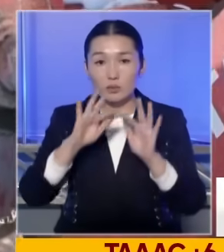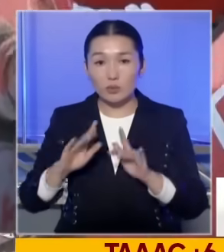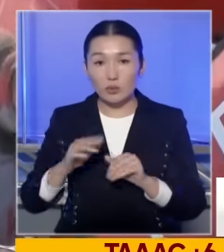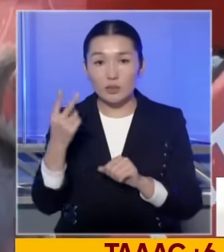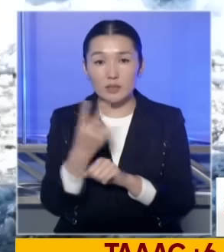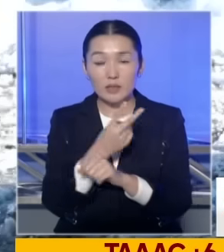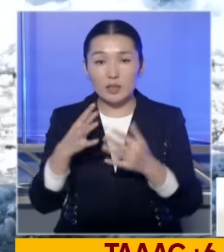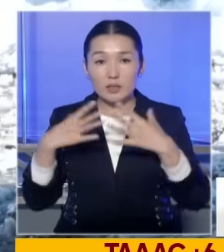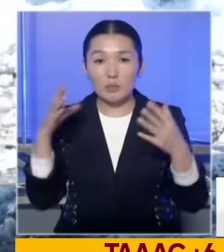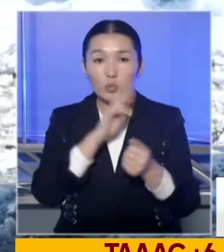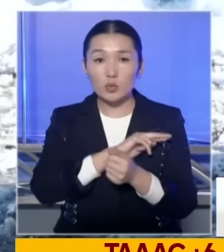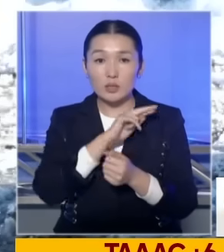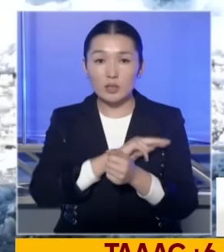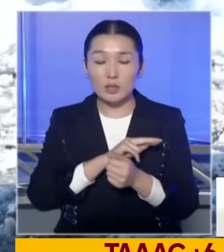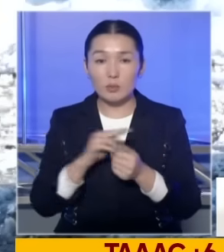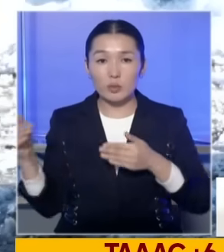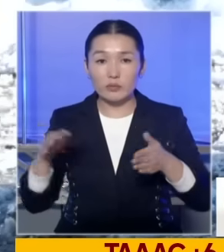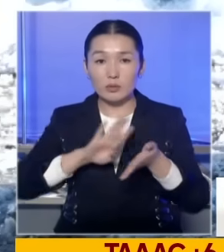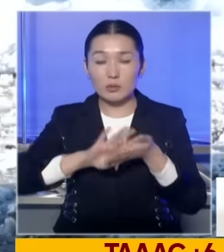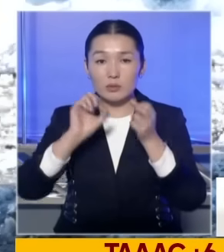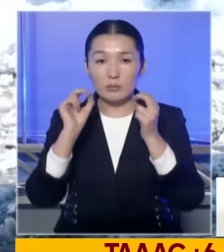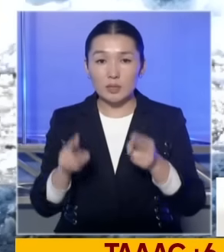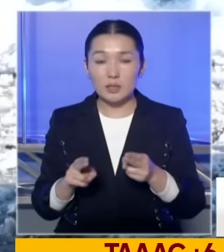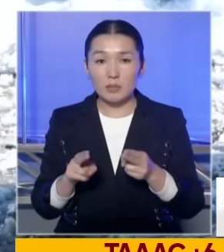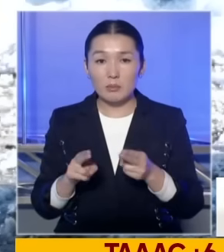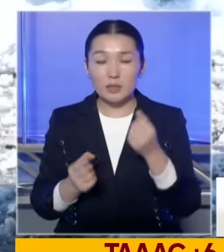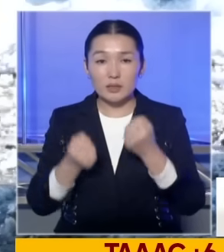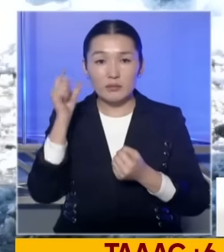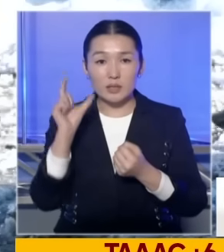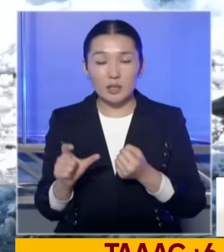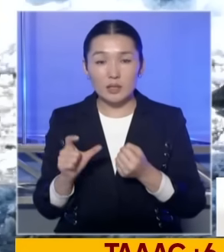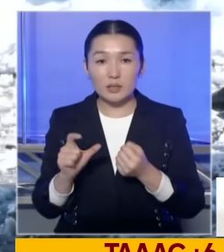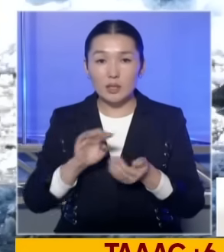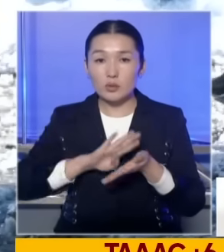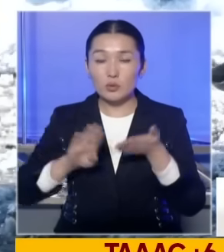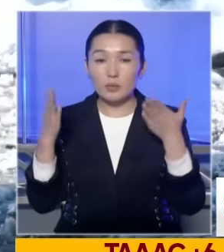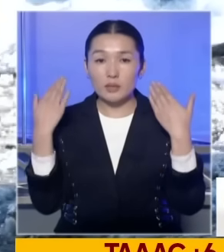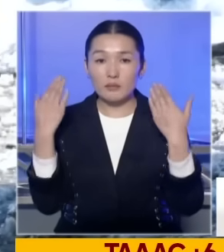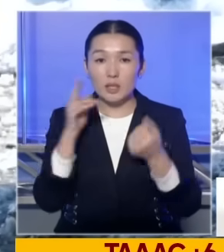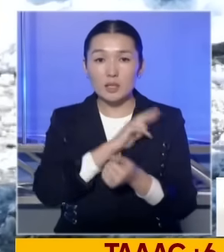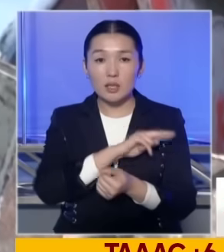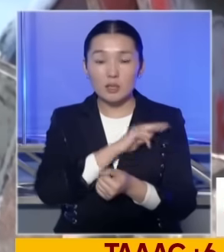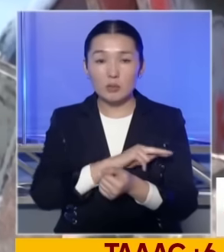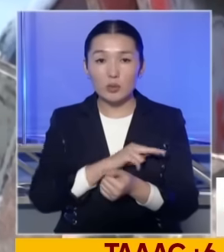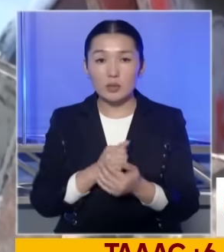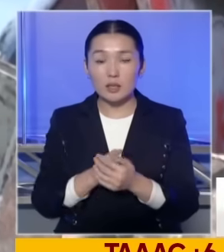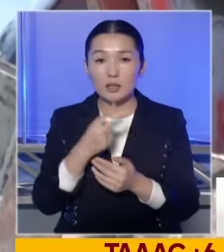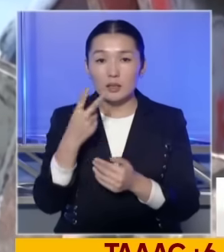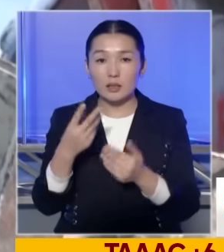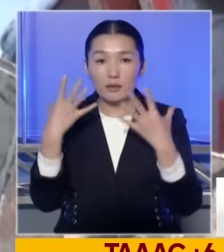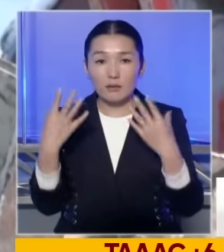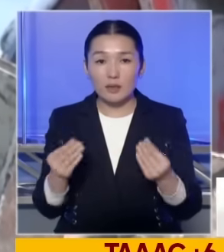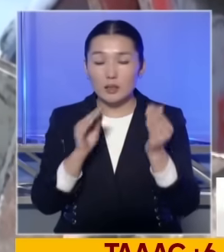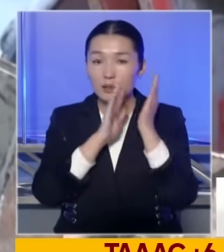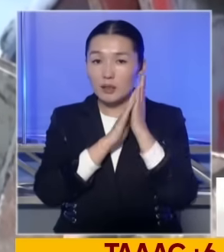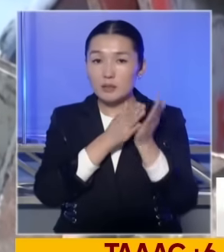эсе көп эмгекти талап кылат. Жолду коопсуздандыргандан эргүү алган айдоочу дем алышсыз ишине кайыл. 2 күндөн бери уйку деле жок.